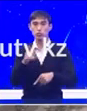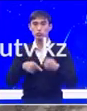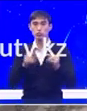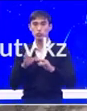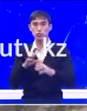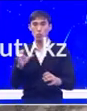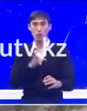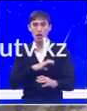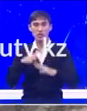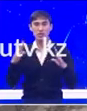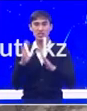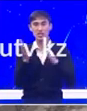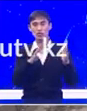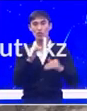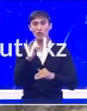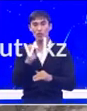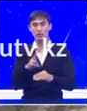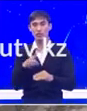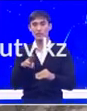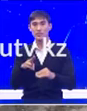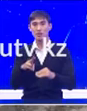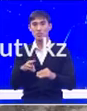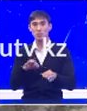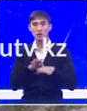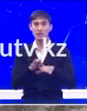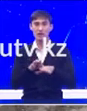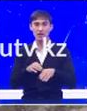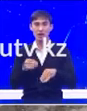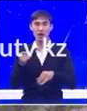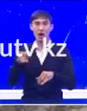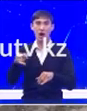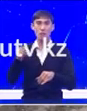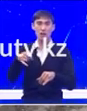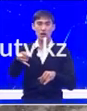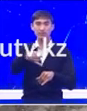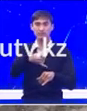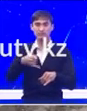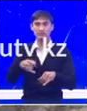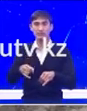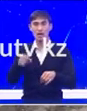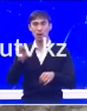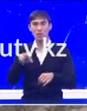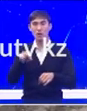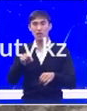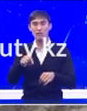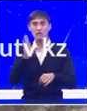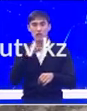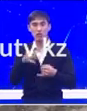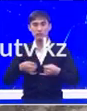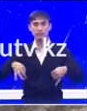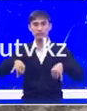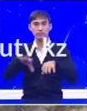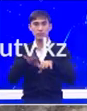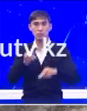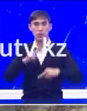обогащать наш лесной фонд мы провели систему капельного орошения для этого установили вот такие резервуары с водой был построен